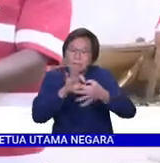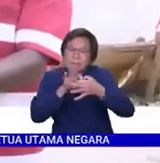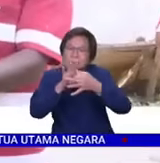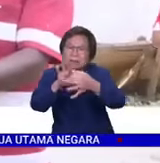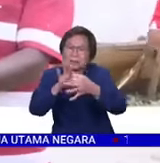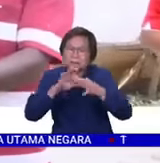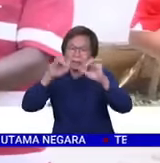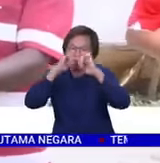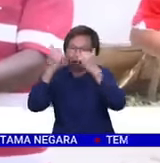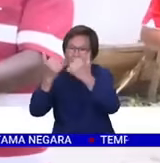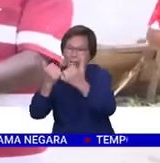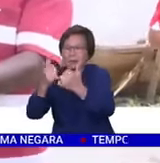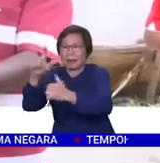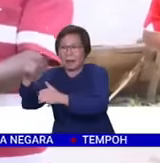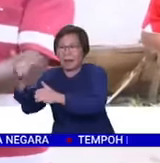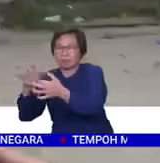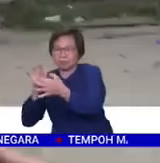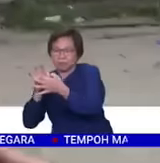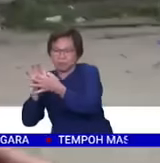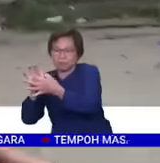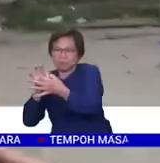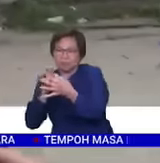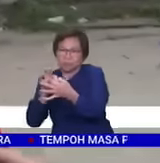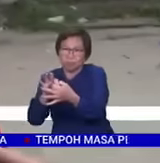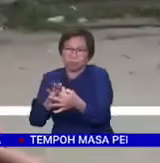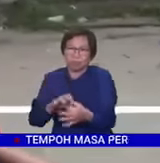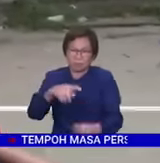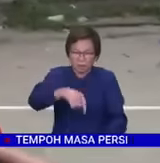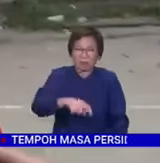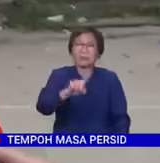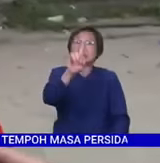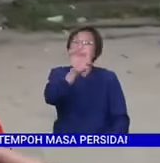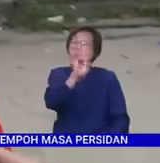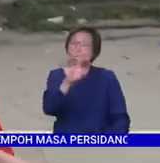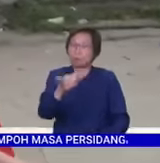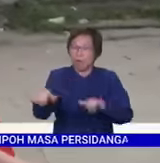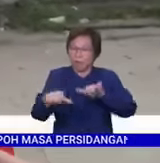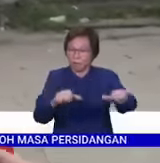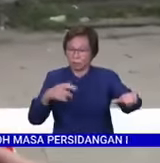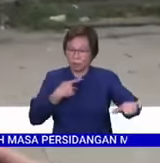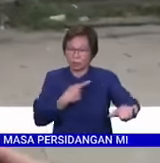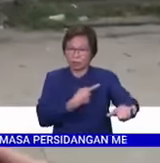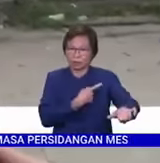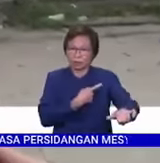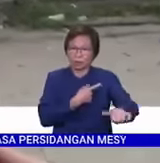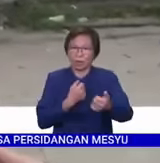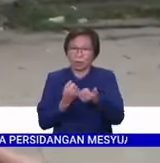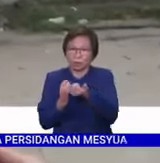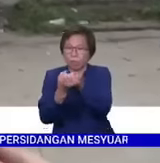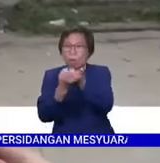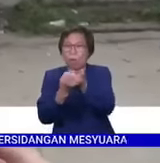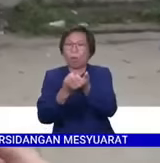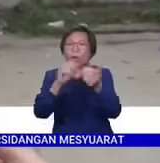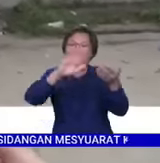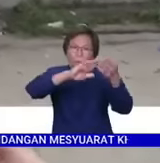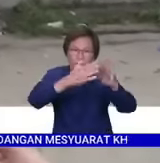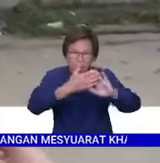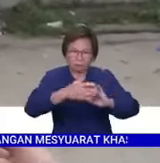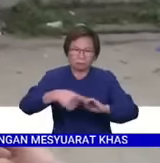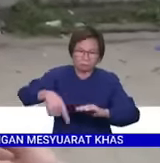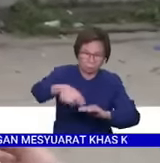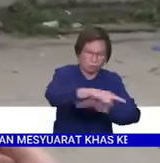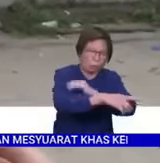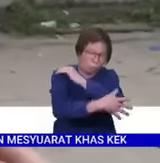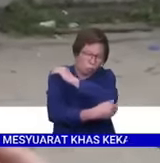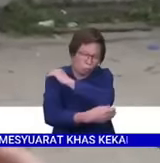kerjasama agensi-agensi lain ini salah satu equity kita sebagai sumangkut masyarakat kepada Allah